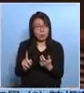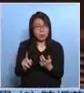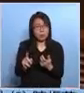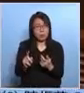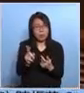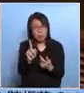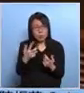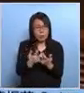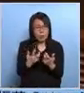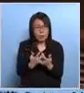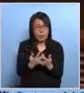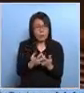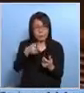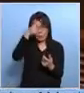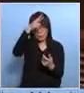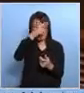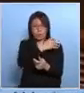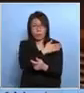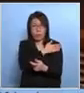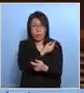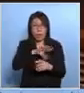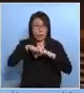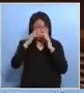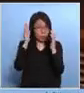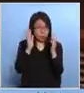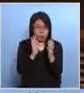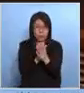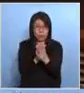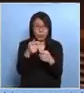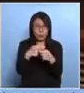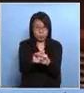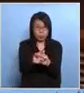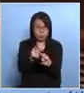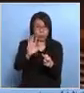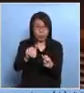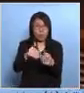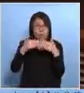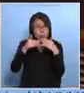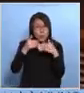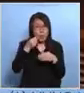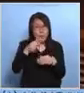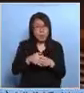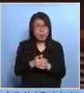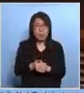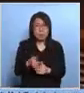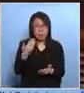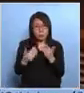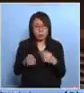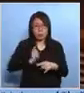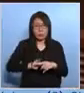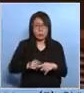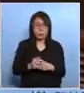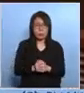計呢？政府的僱員是可以得到全薪的產假，既然現在你是根本是